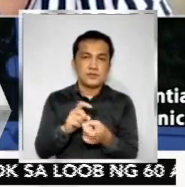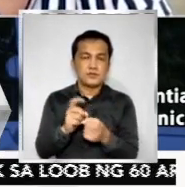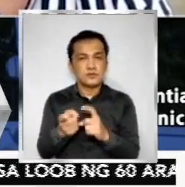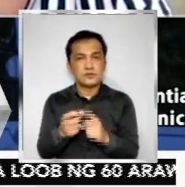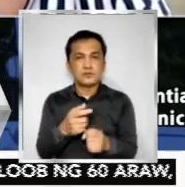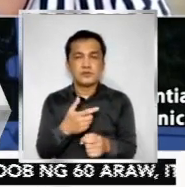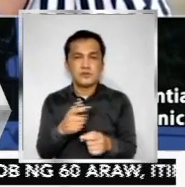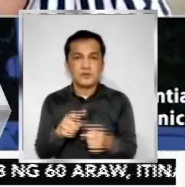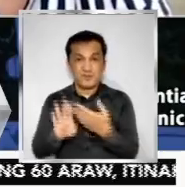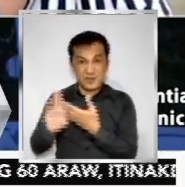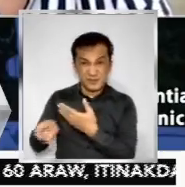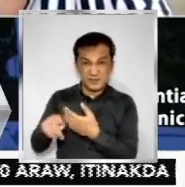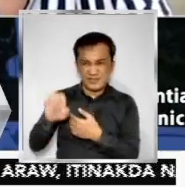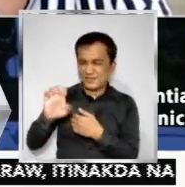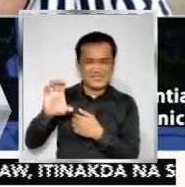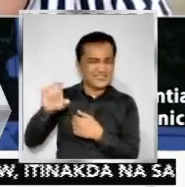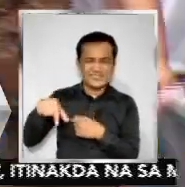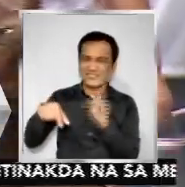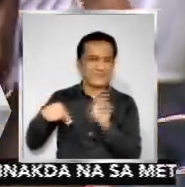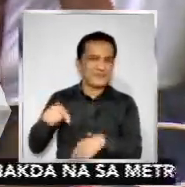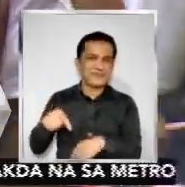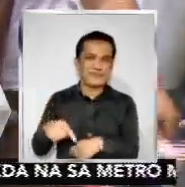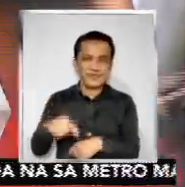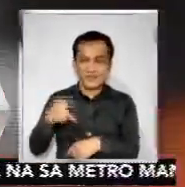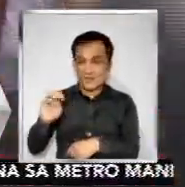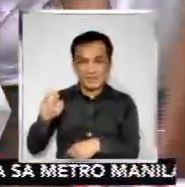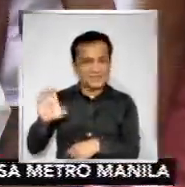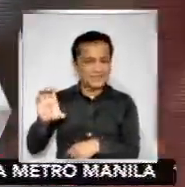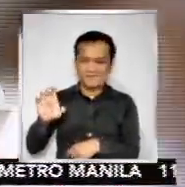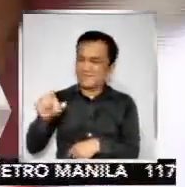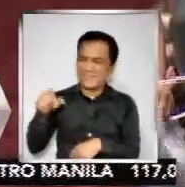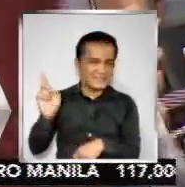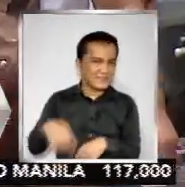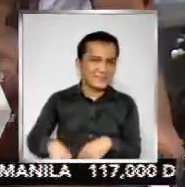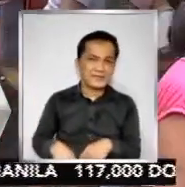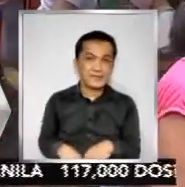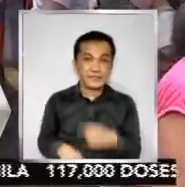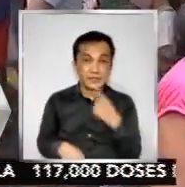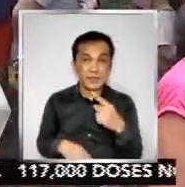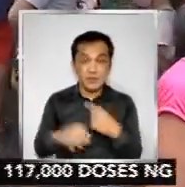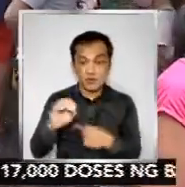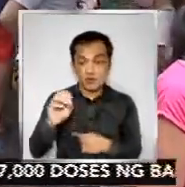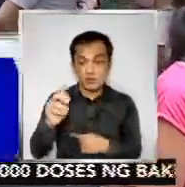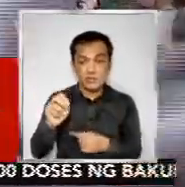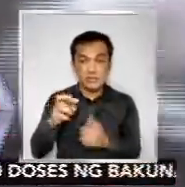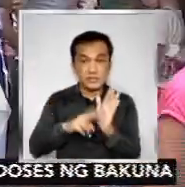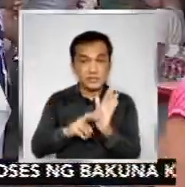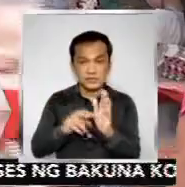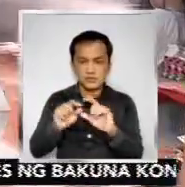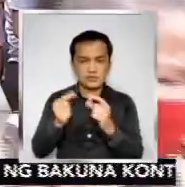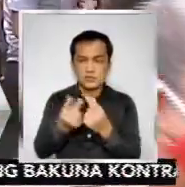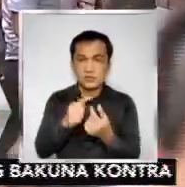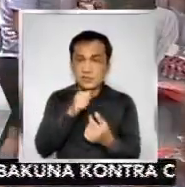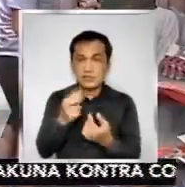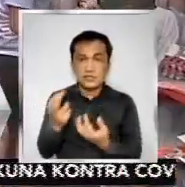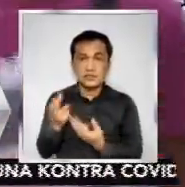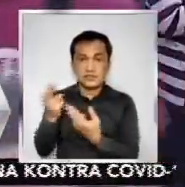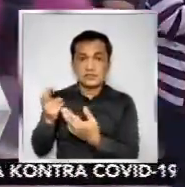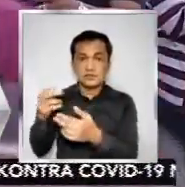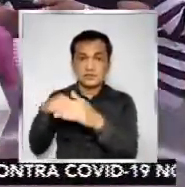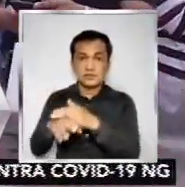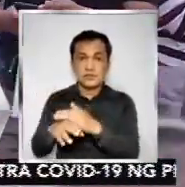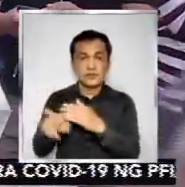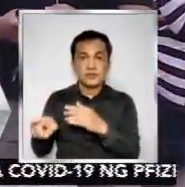sa ECQ or MECQ. Pero sabi ng Okta Research Group, hindi nila inirekomendang isailalim sa pinakamaluwag